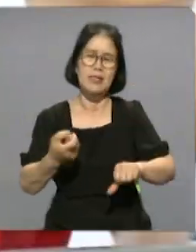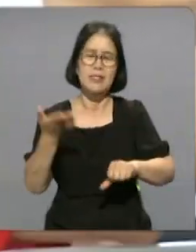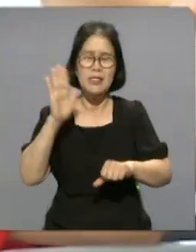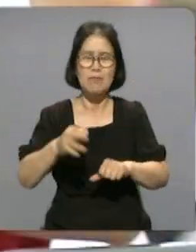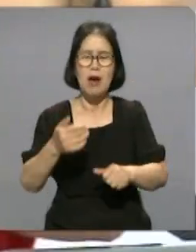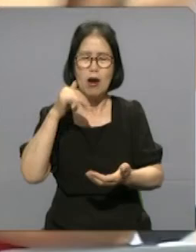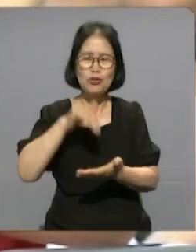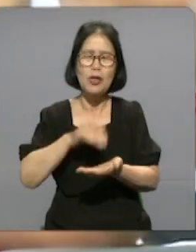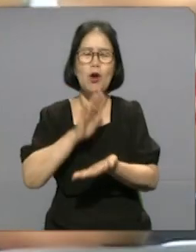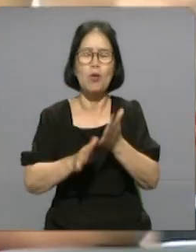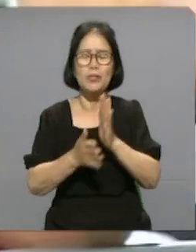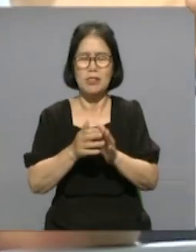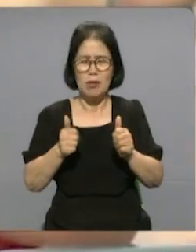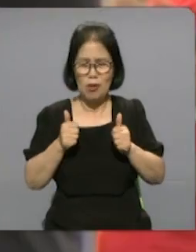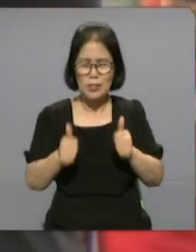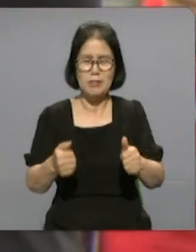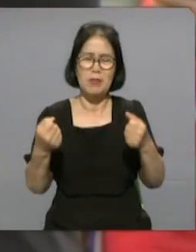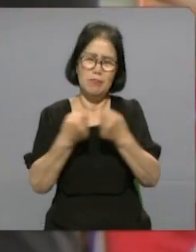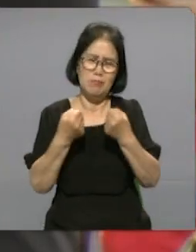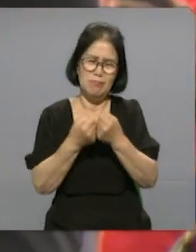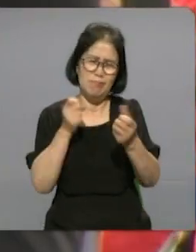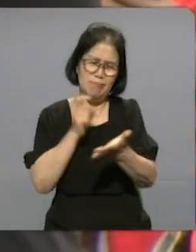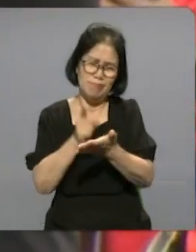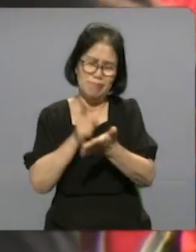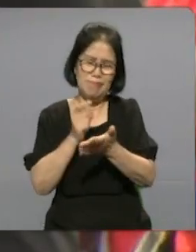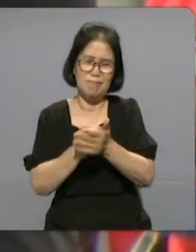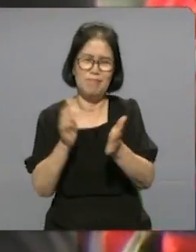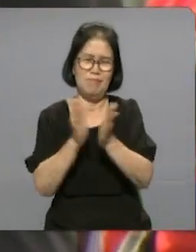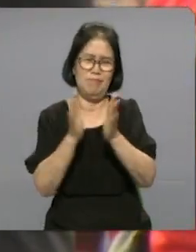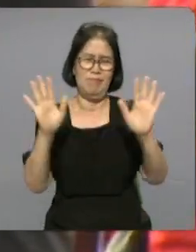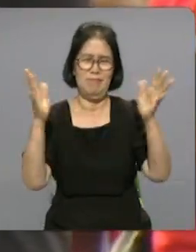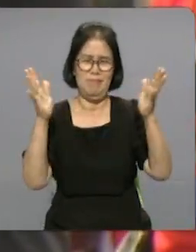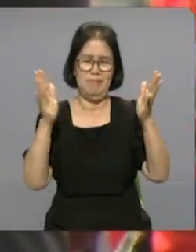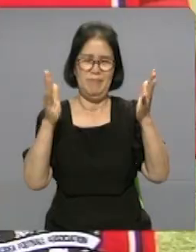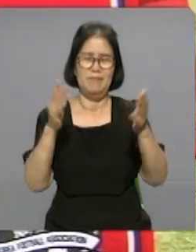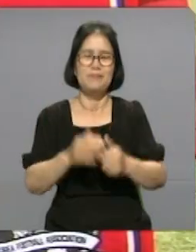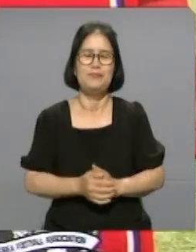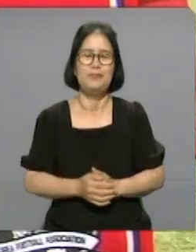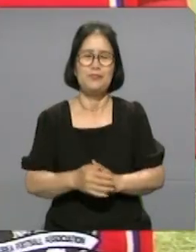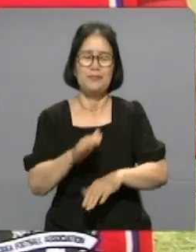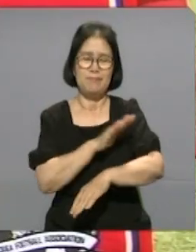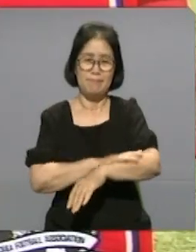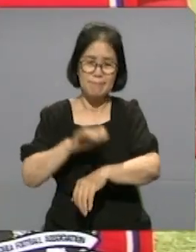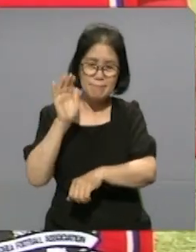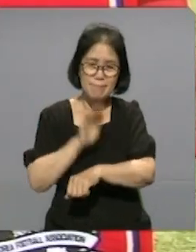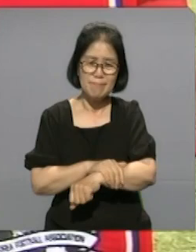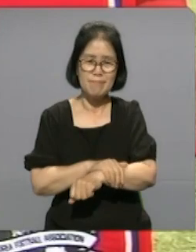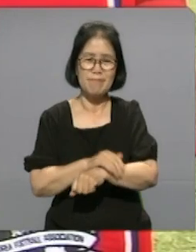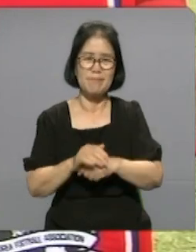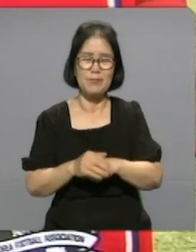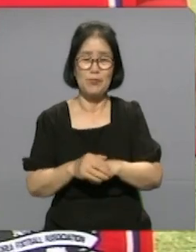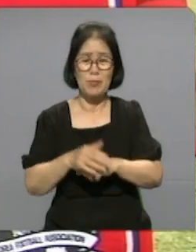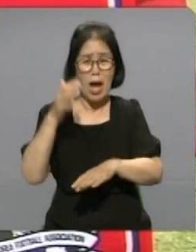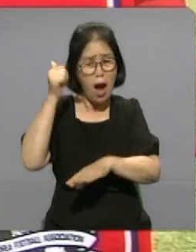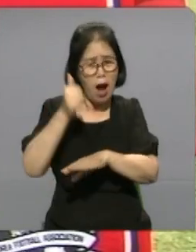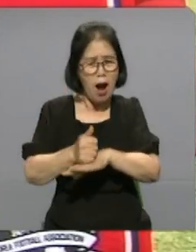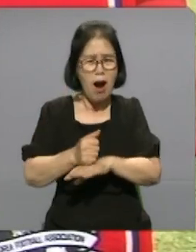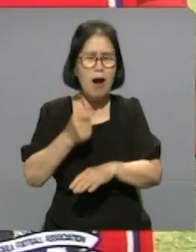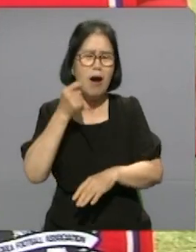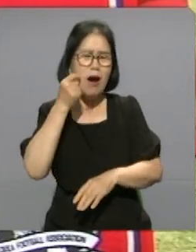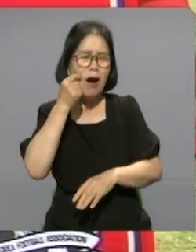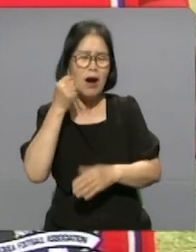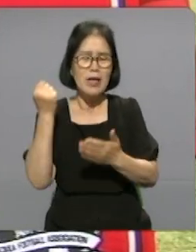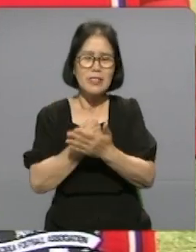후회 없이 열심히 싸워준 전사에게 보낸 박수는 더 뜨겁습니다. 너무 잘해봤고 결승까지 못 가서 좀